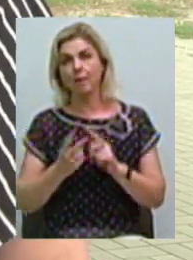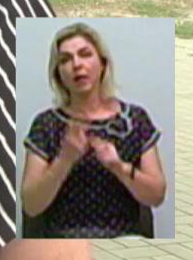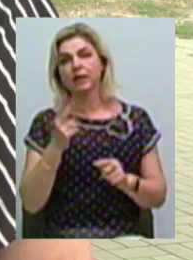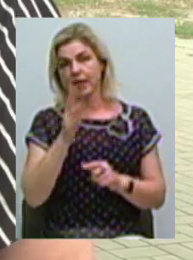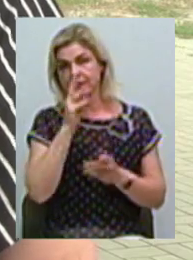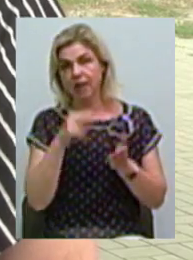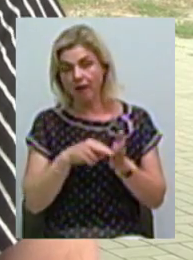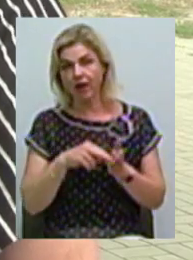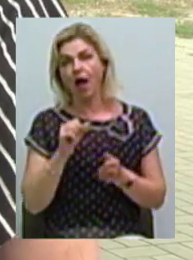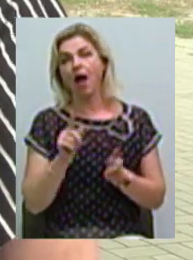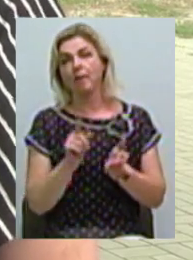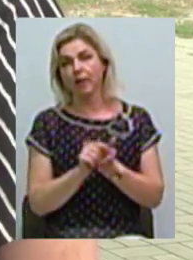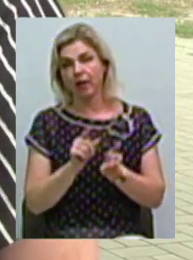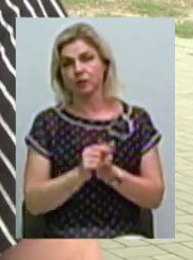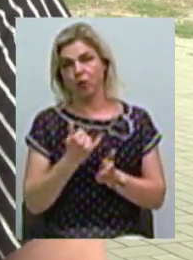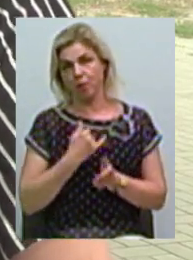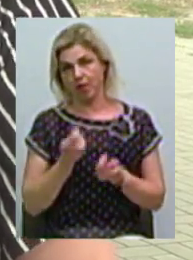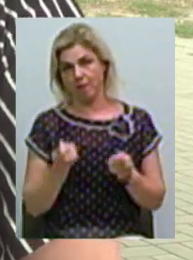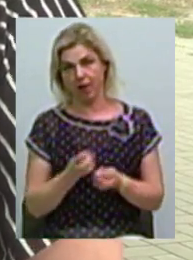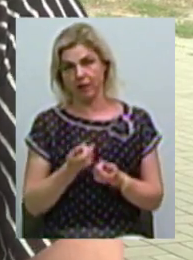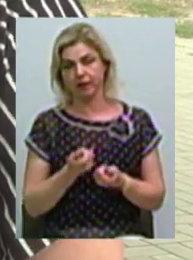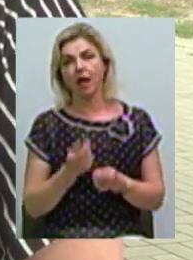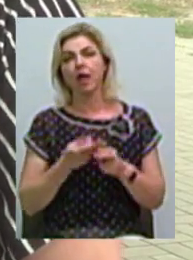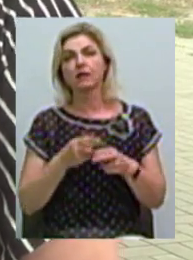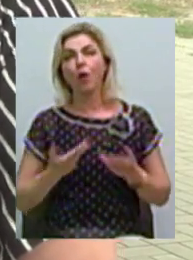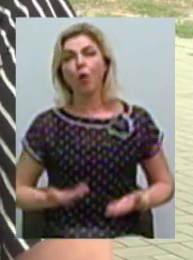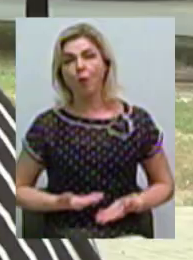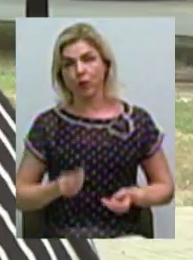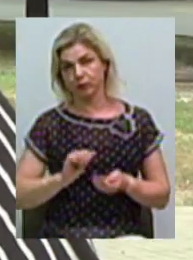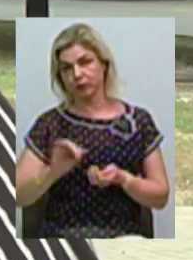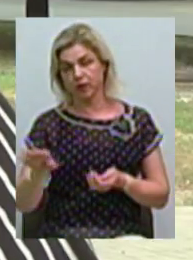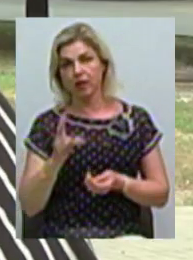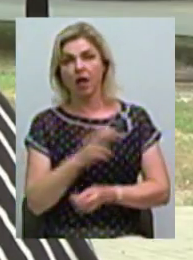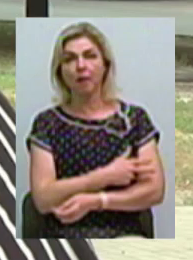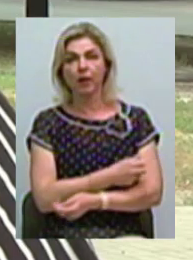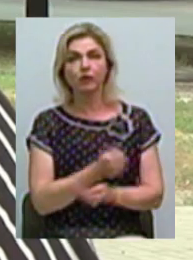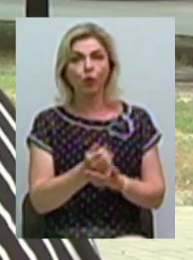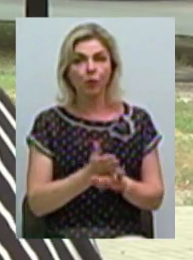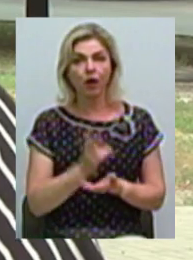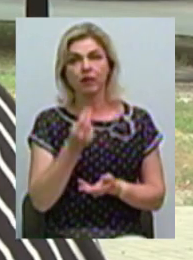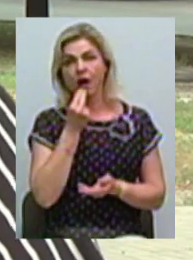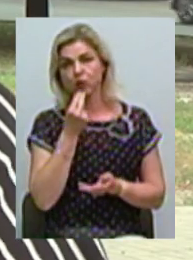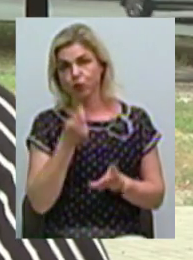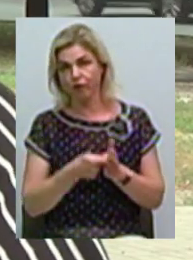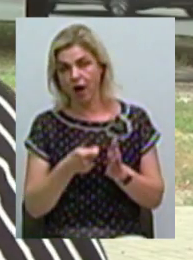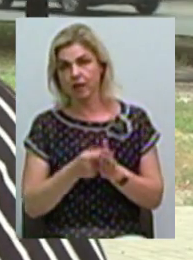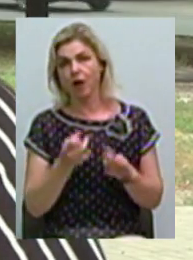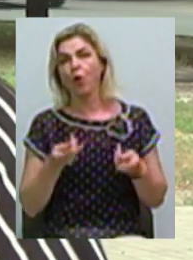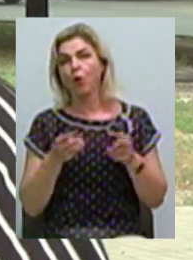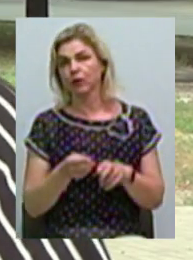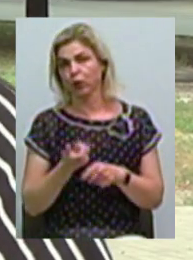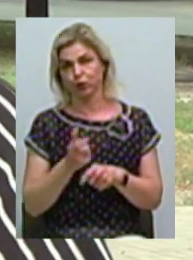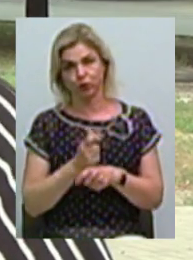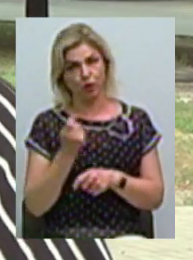завжди, але пенсія у мене, я вважаю, маленька. Це на комуналку йдеться пенсія, на медичне обслуговування, на харчування. І залишається дуже